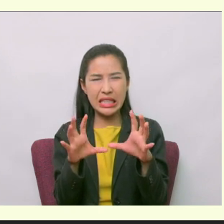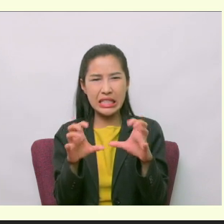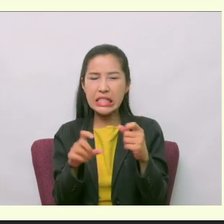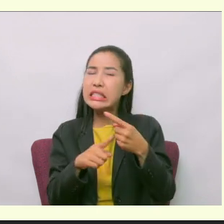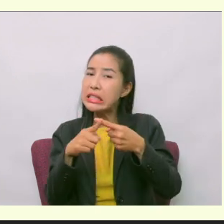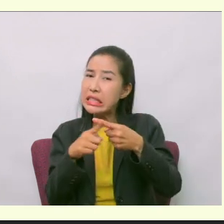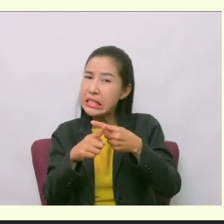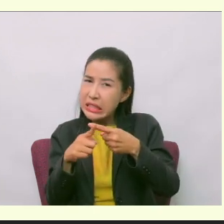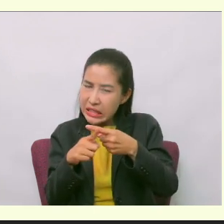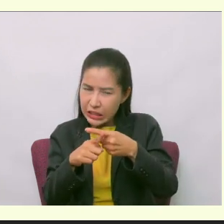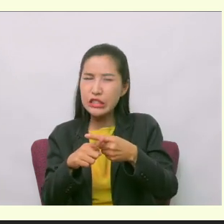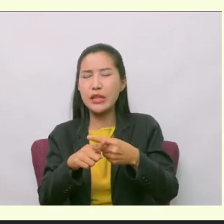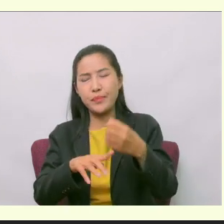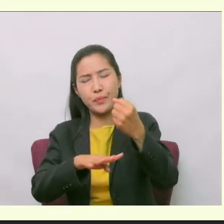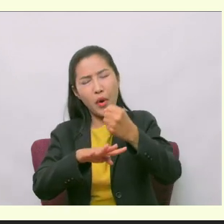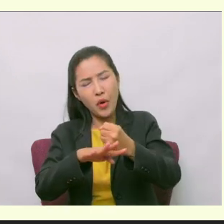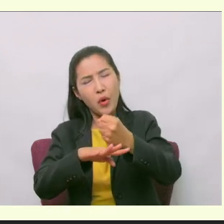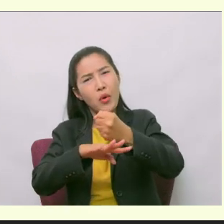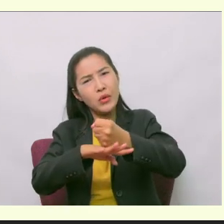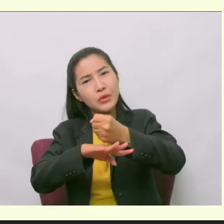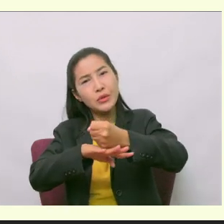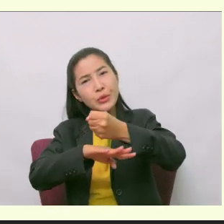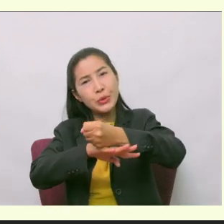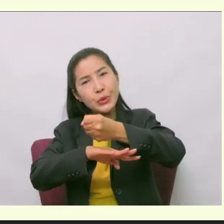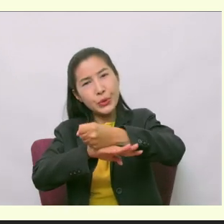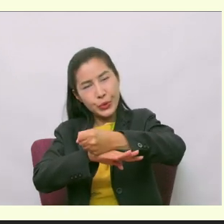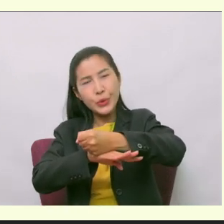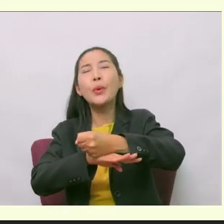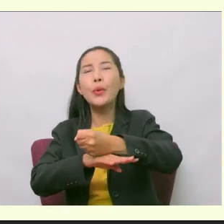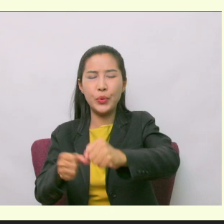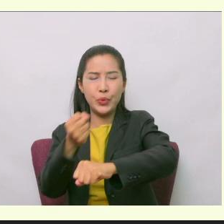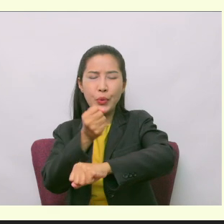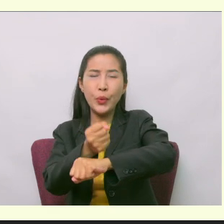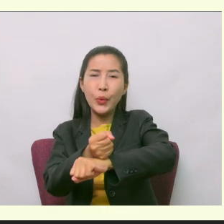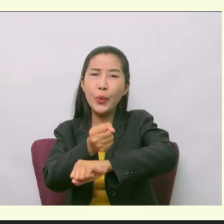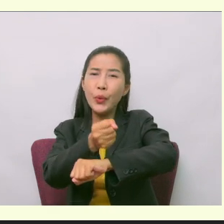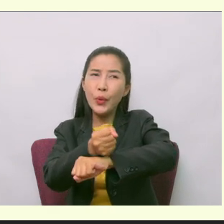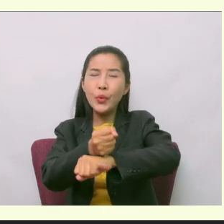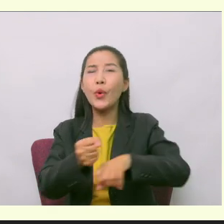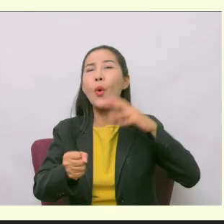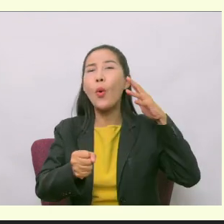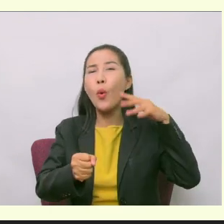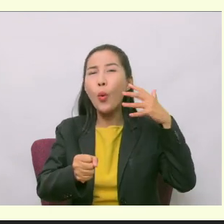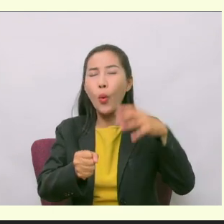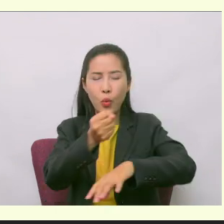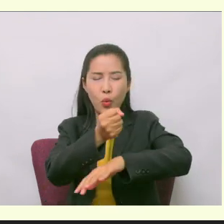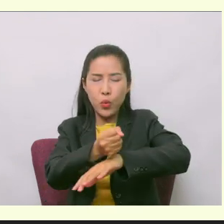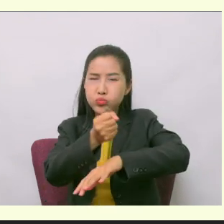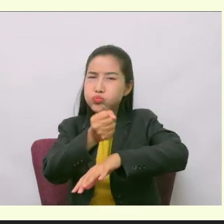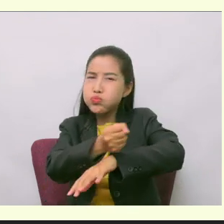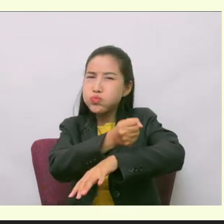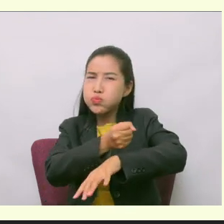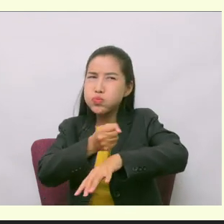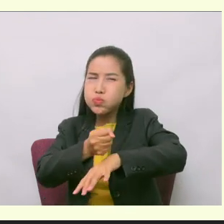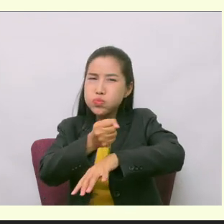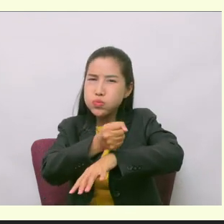คะสามารถที่จะใช้ลูกประคบนะคะในการที่จะใช้ความอุ่นของลูกประคบนะคะทำให้กล้ามเนื้อบริเวณข้อต่อ